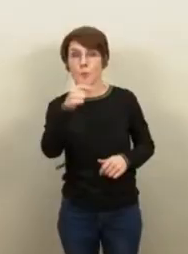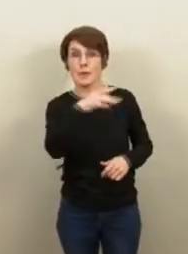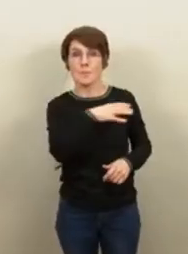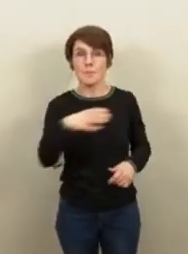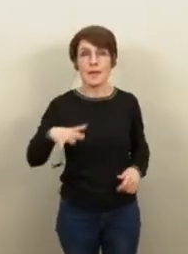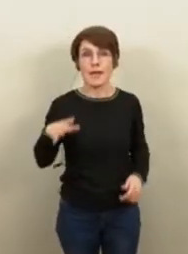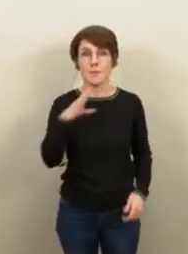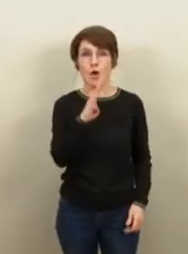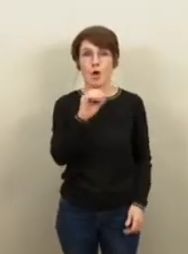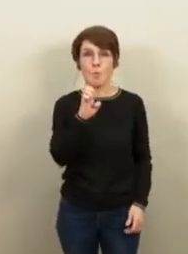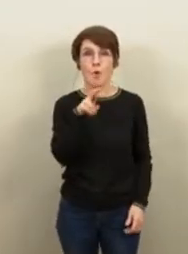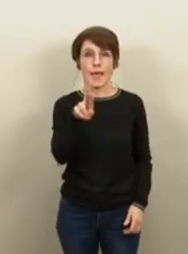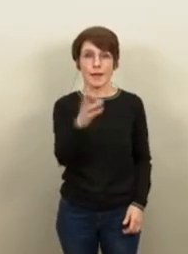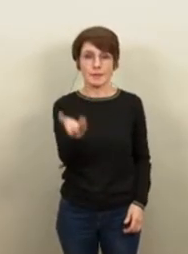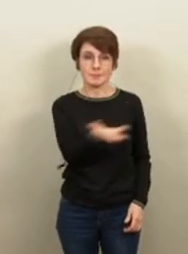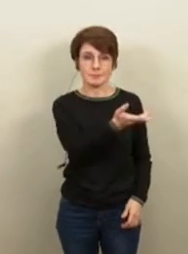200.